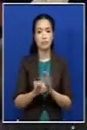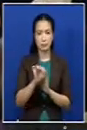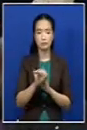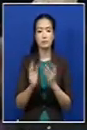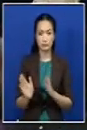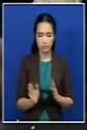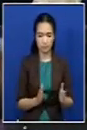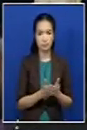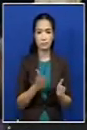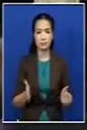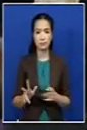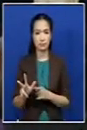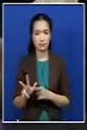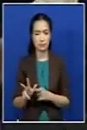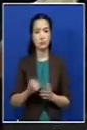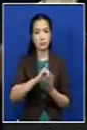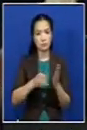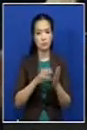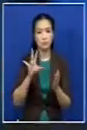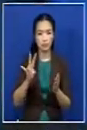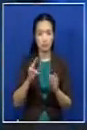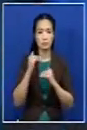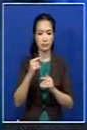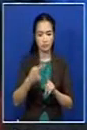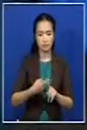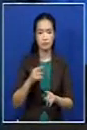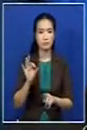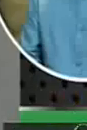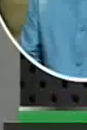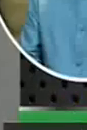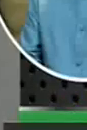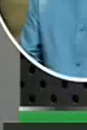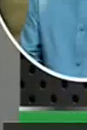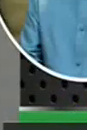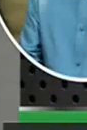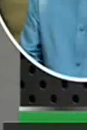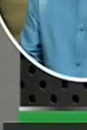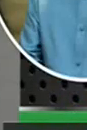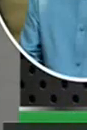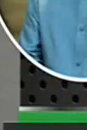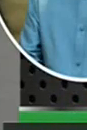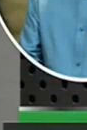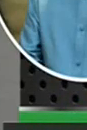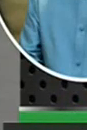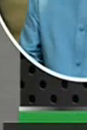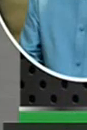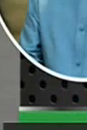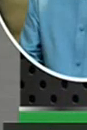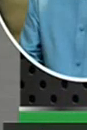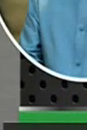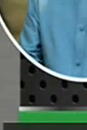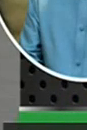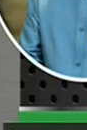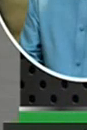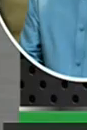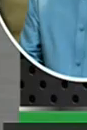นนี้ค่ะระยะที่3ถัดไปอีก7จังหวัดกำหนดภายในเดือนกันยายนและระยะที่4นะคะจังหวัดที่เหลือก็จะดำเนินการให้